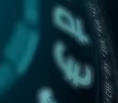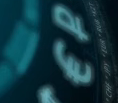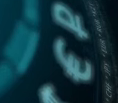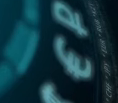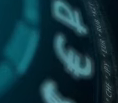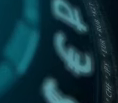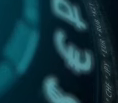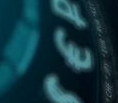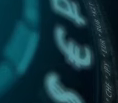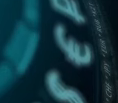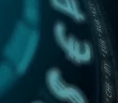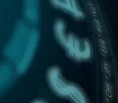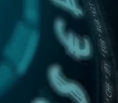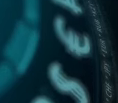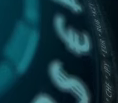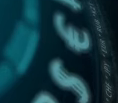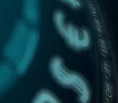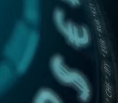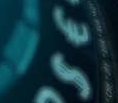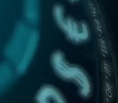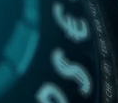США 389 тенге 23 тиен.